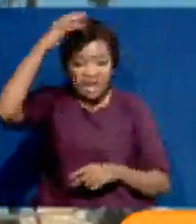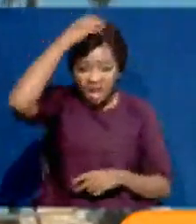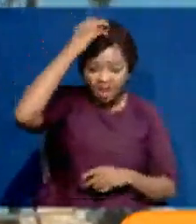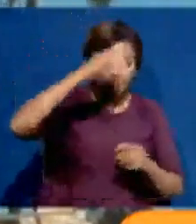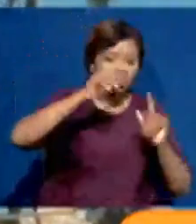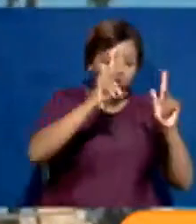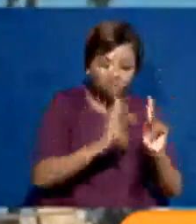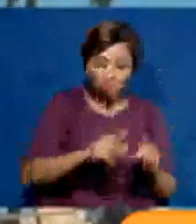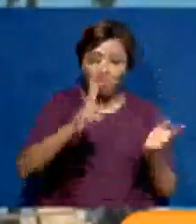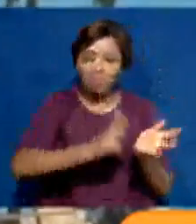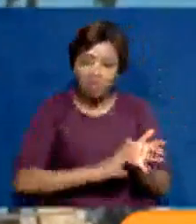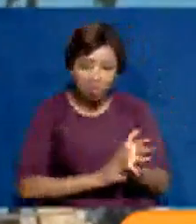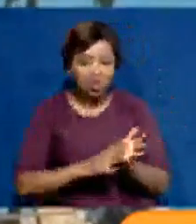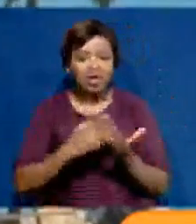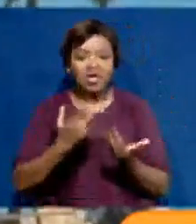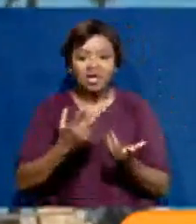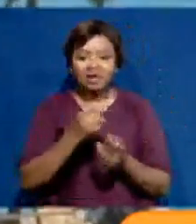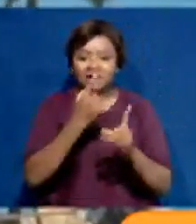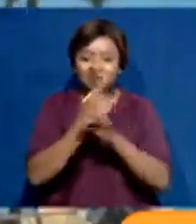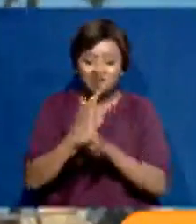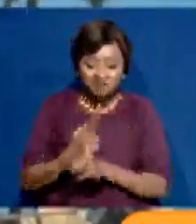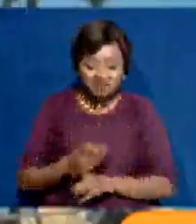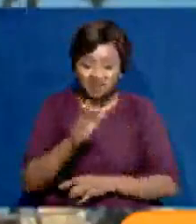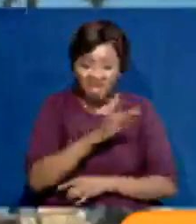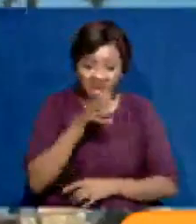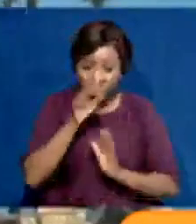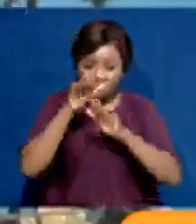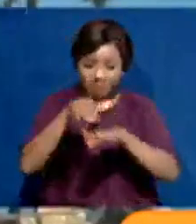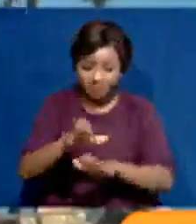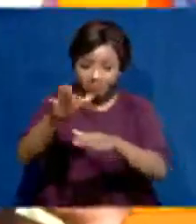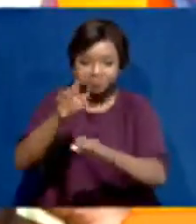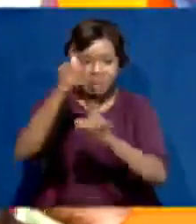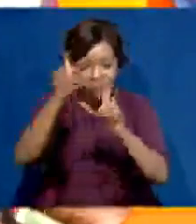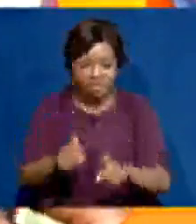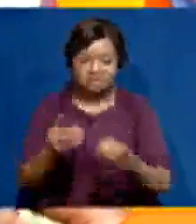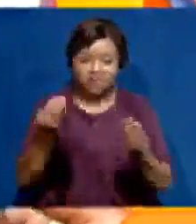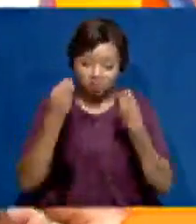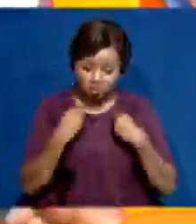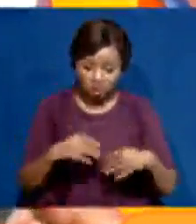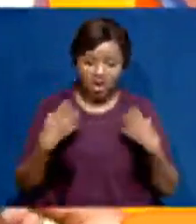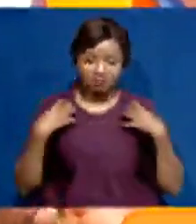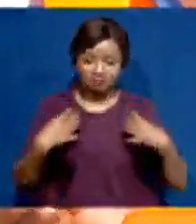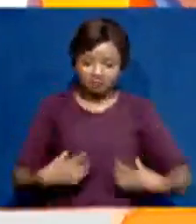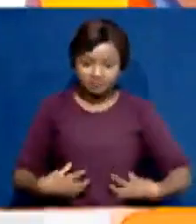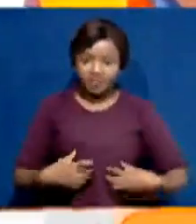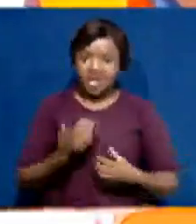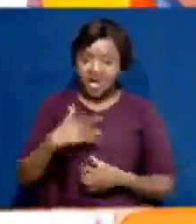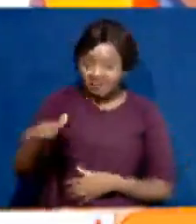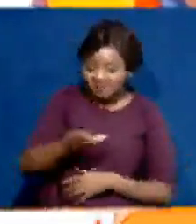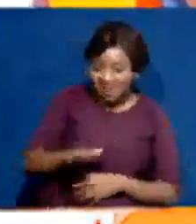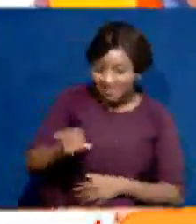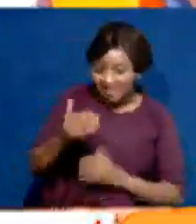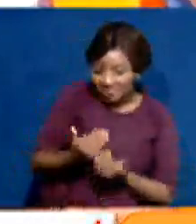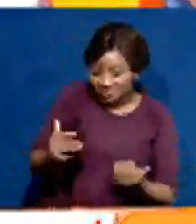Migori, lazima watu waendelee kuvaa life jackets kwa sababu zinasaidia kuokoa maisha. Tumetengeneza sehemu za watoto kuchezea, sehemu